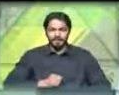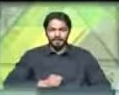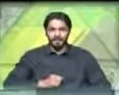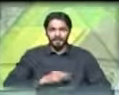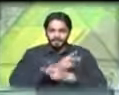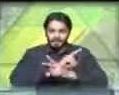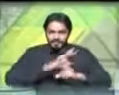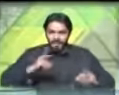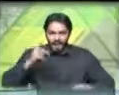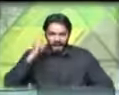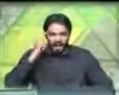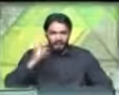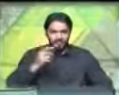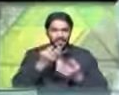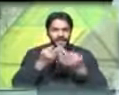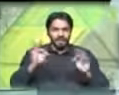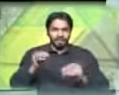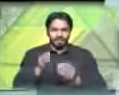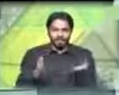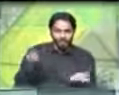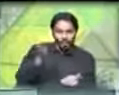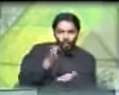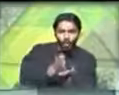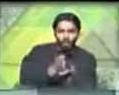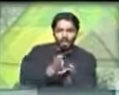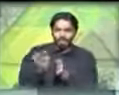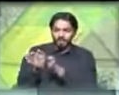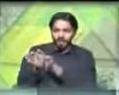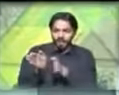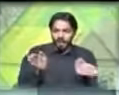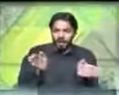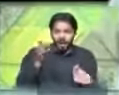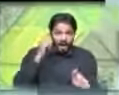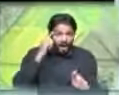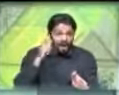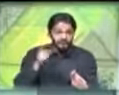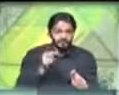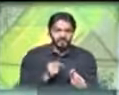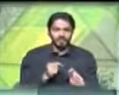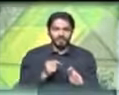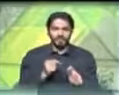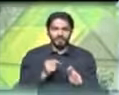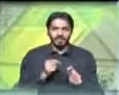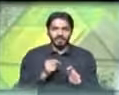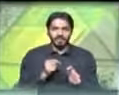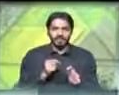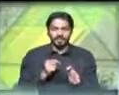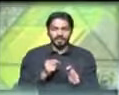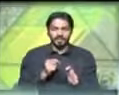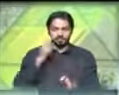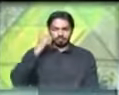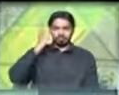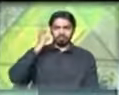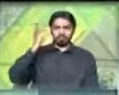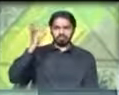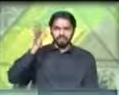والهدى والضلال، والغي والرشاد. نعم.